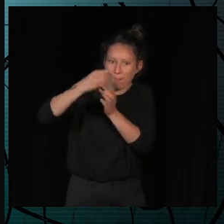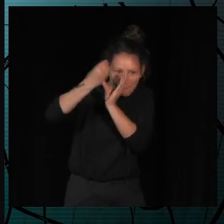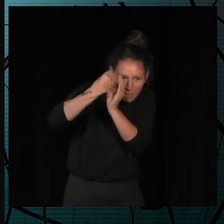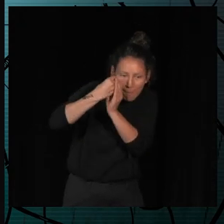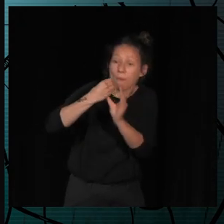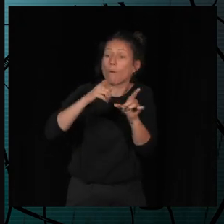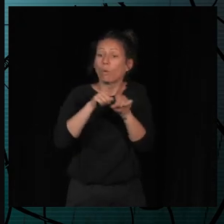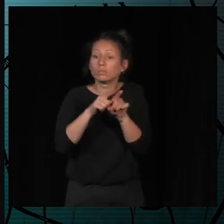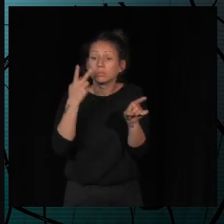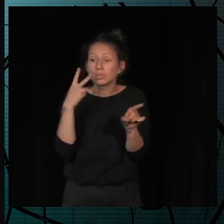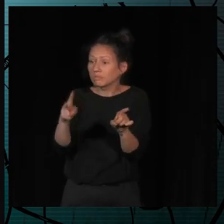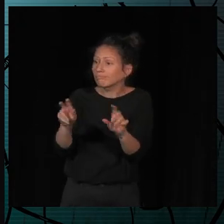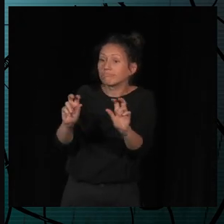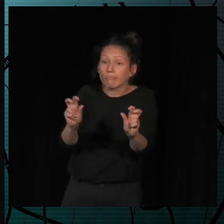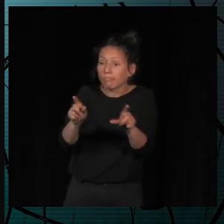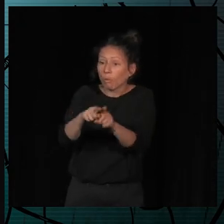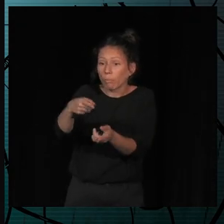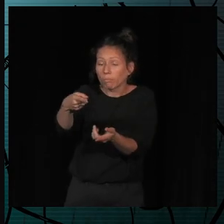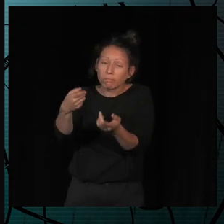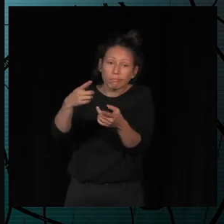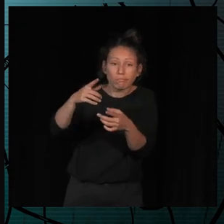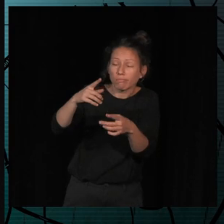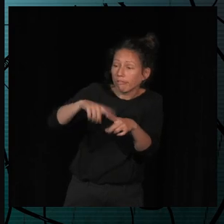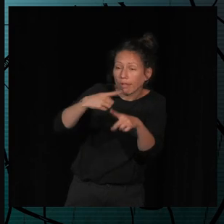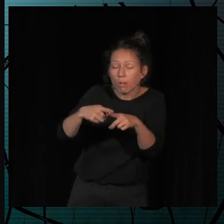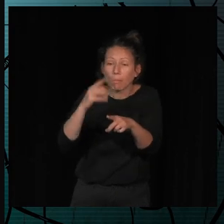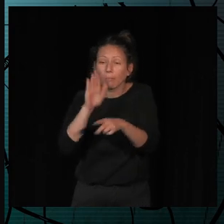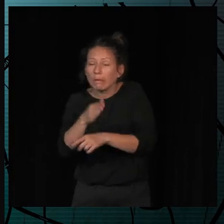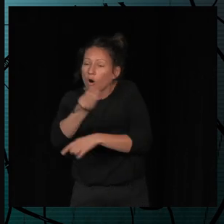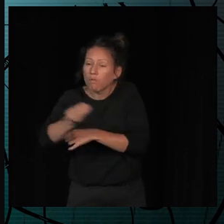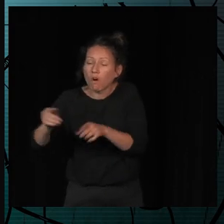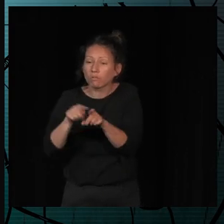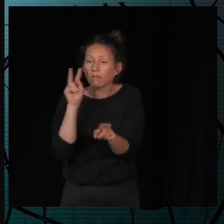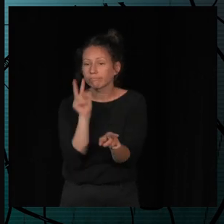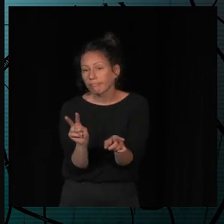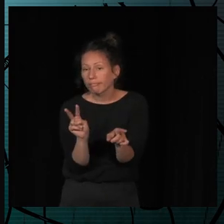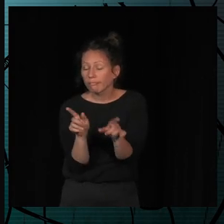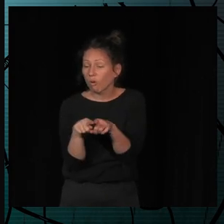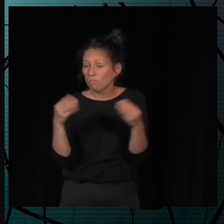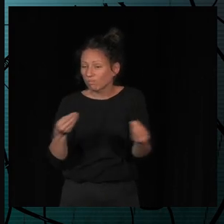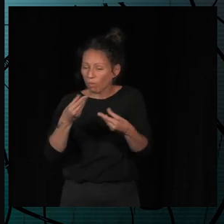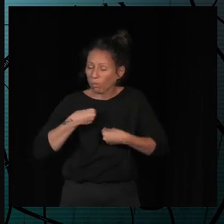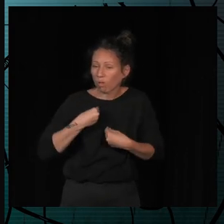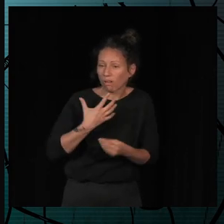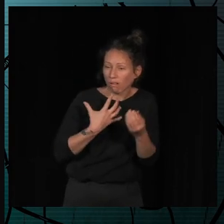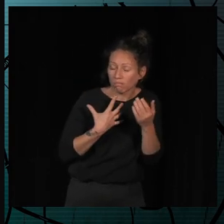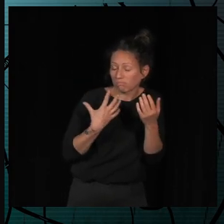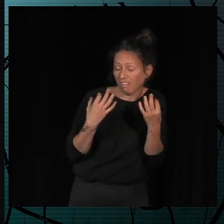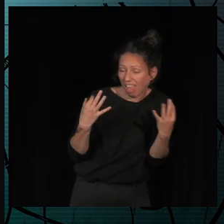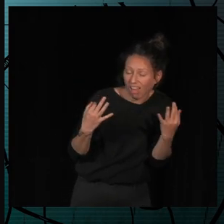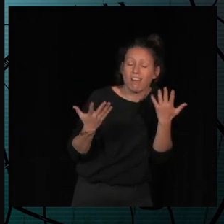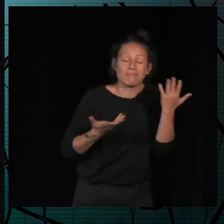on parle et puis est-ce qu'on parle d'une pratique qui est voilà passive ou interactive est-ce qu'on parle d'une pratique qui est collective ou individuelle et puis